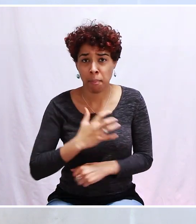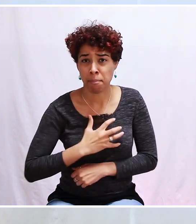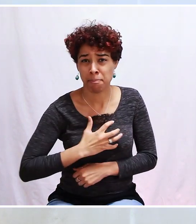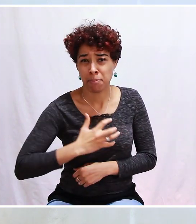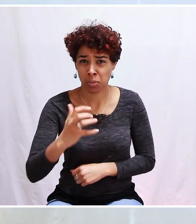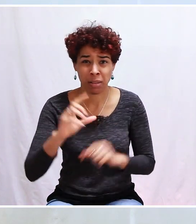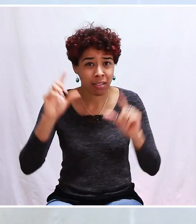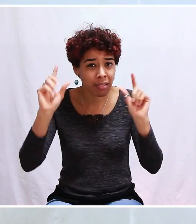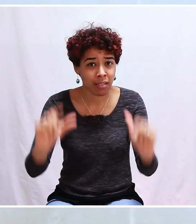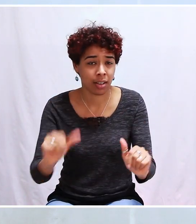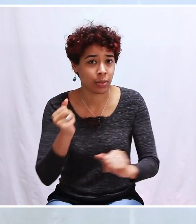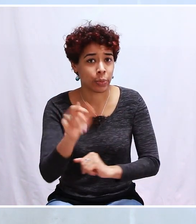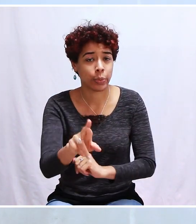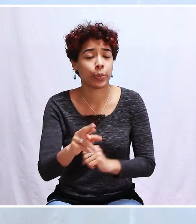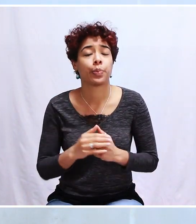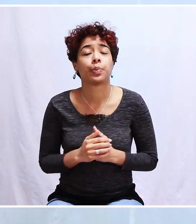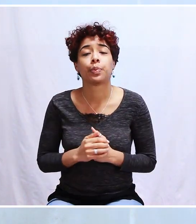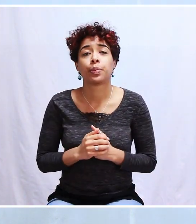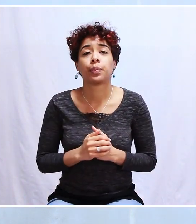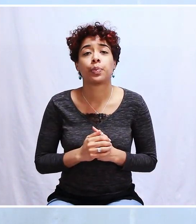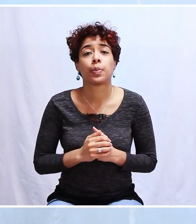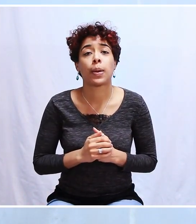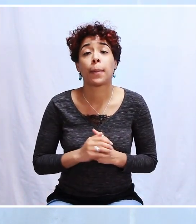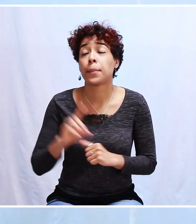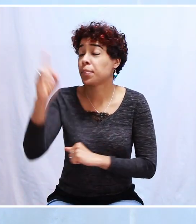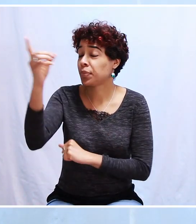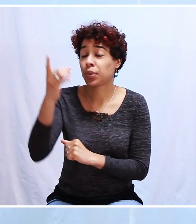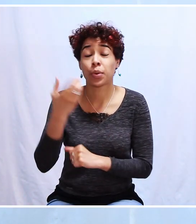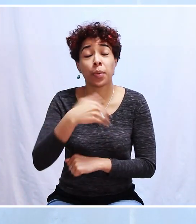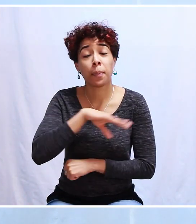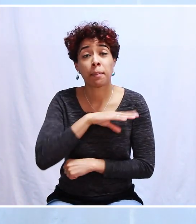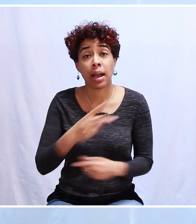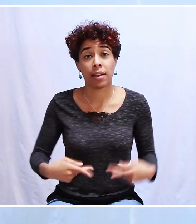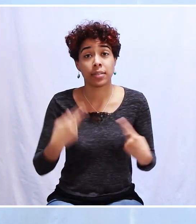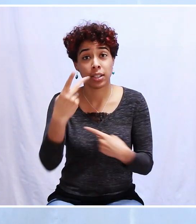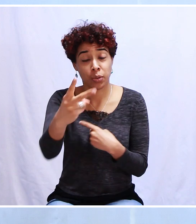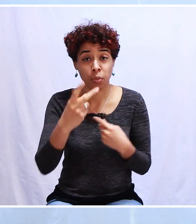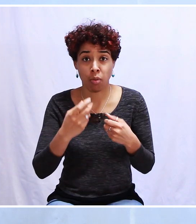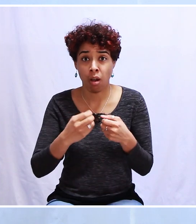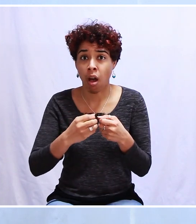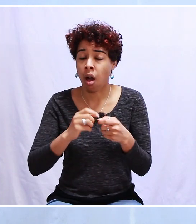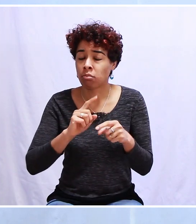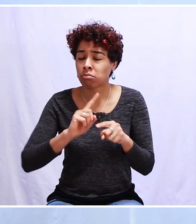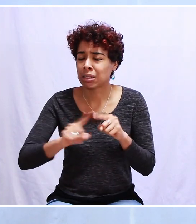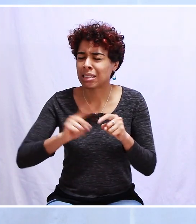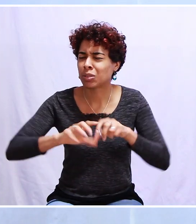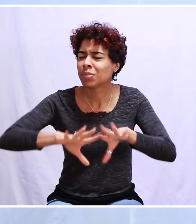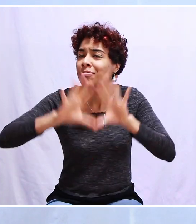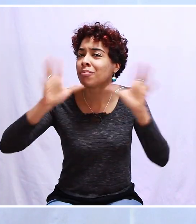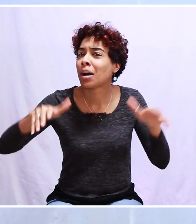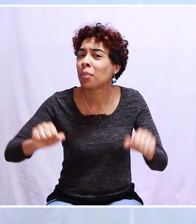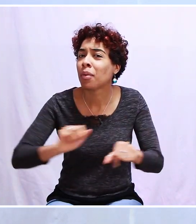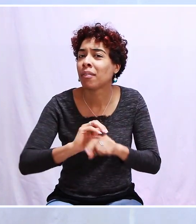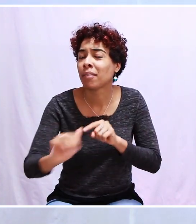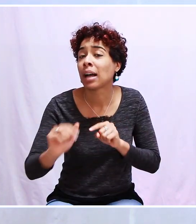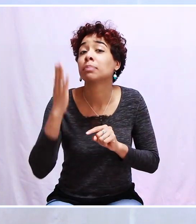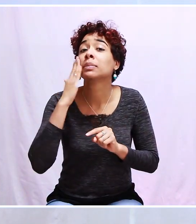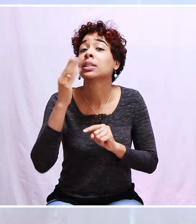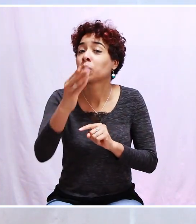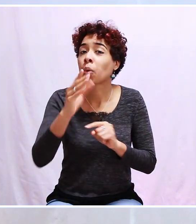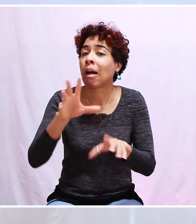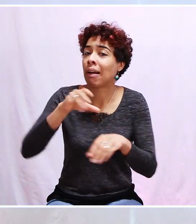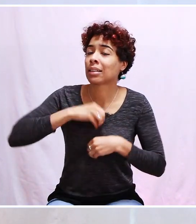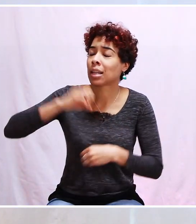de Dieu dans ta vie. Et Dieu va faire de grandes choses à travers toi, si tu te laisses conduire par le Saint-Esprit et que tu